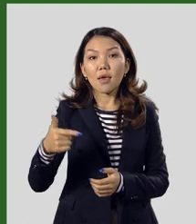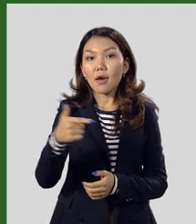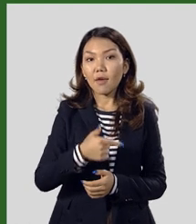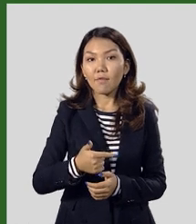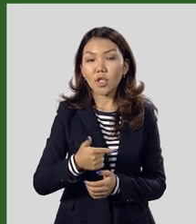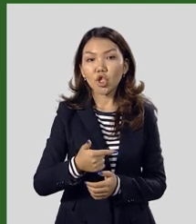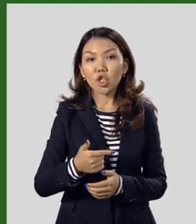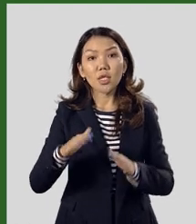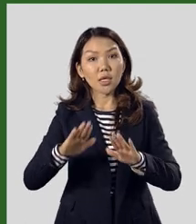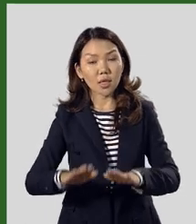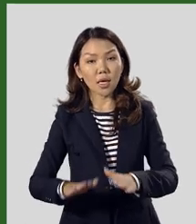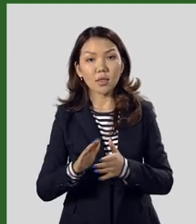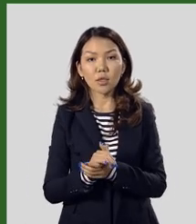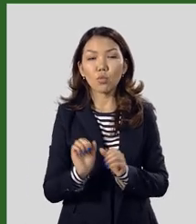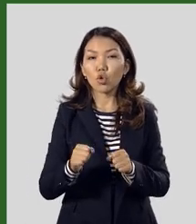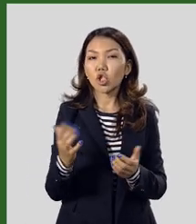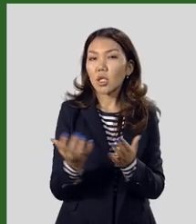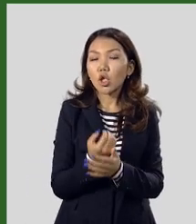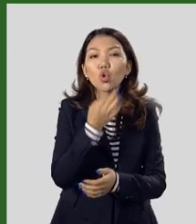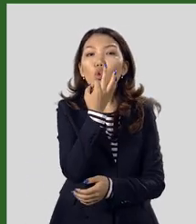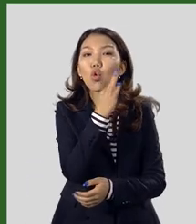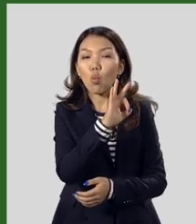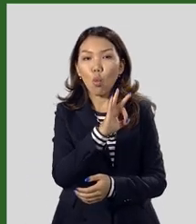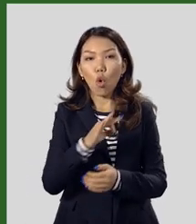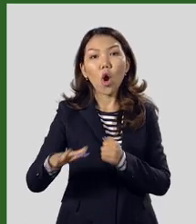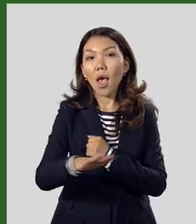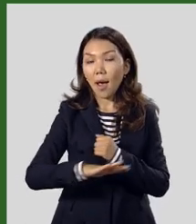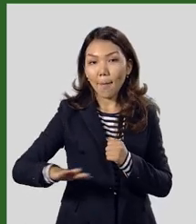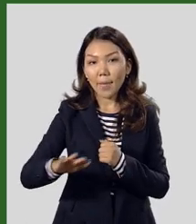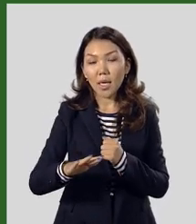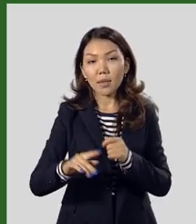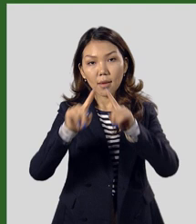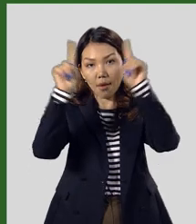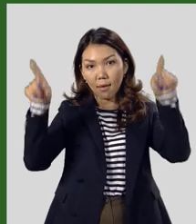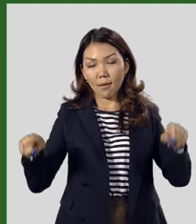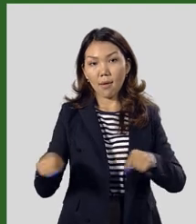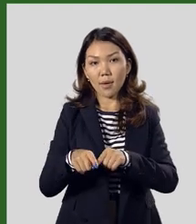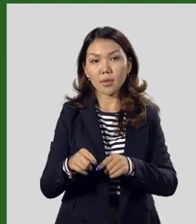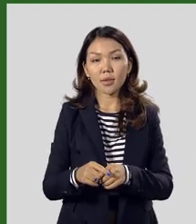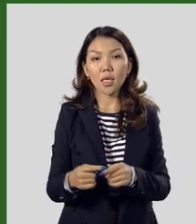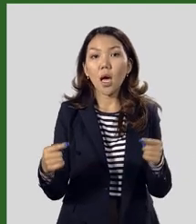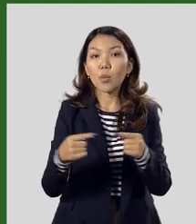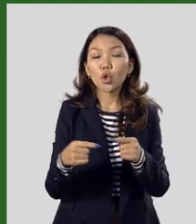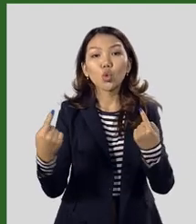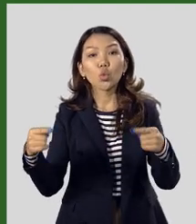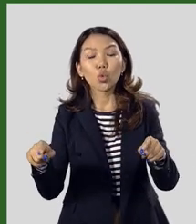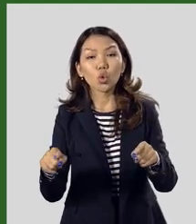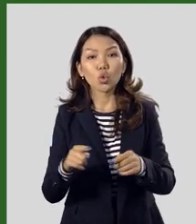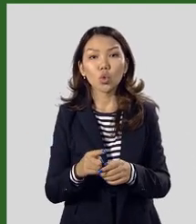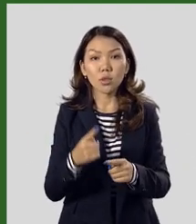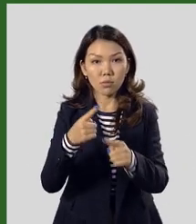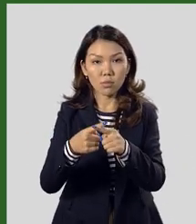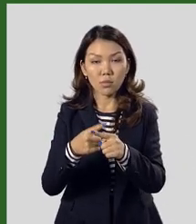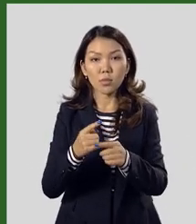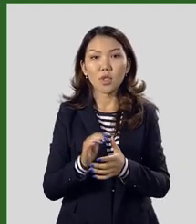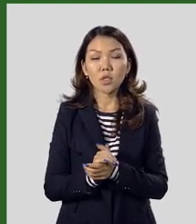географические координаты, можно найти любой объект на карте и определить его положение к другим объектам. И